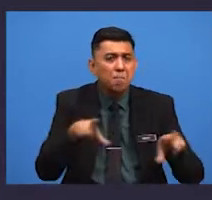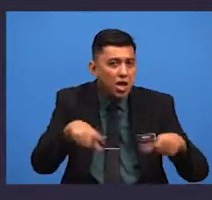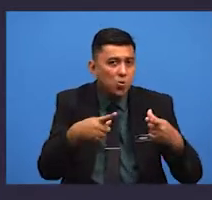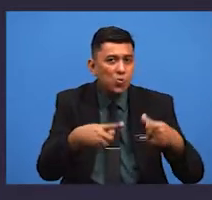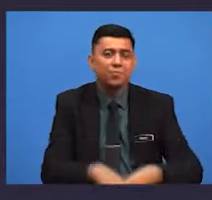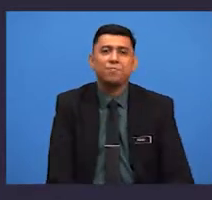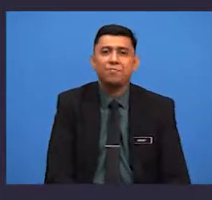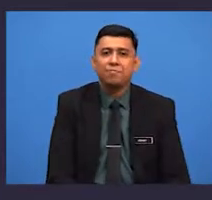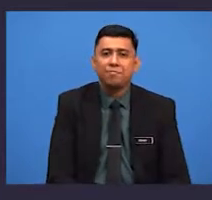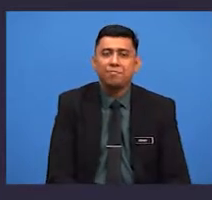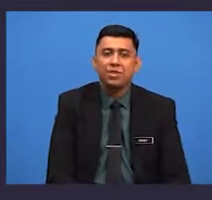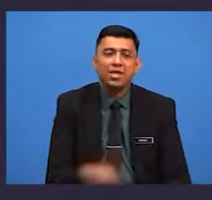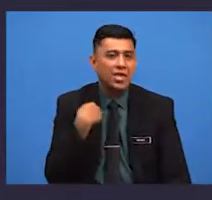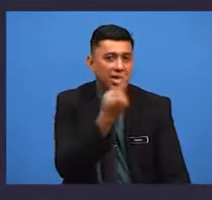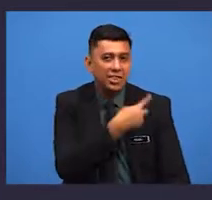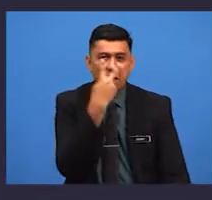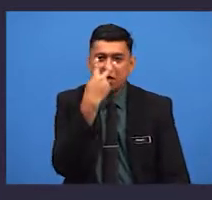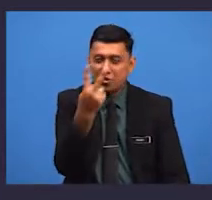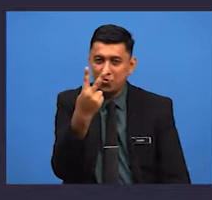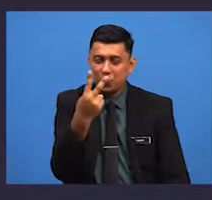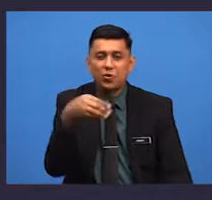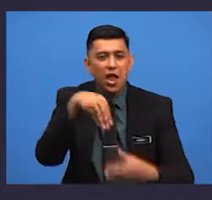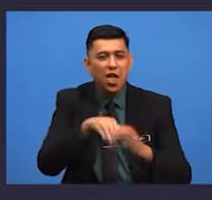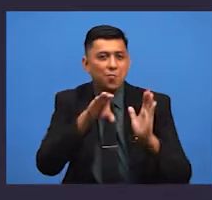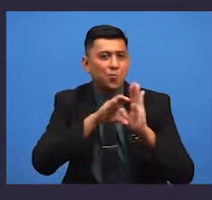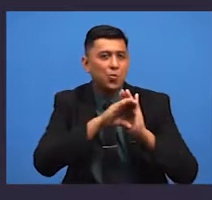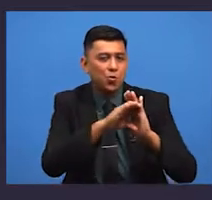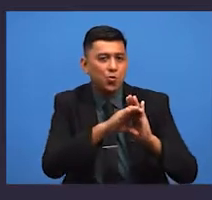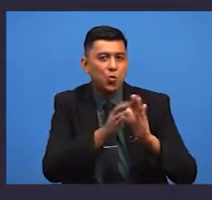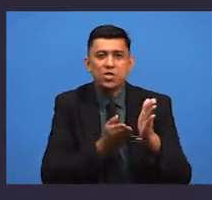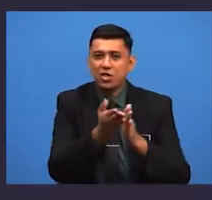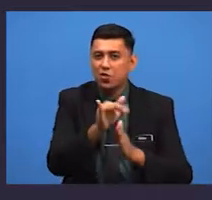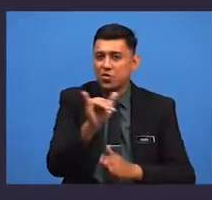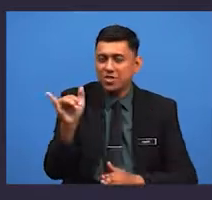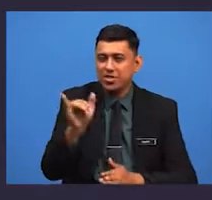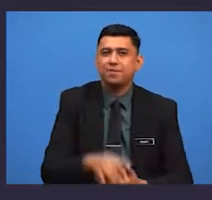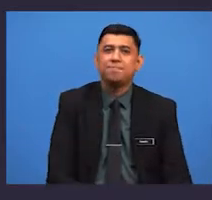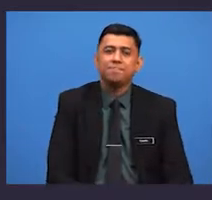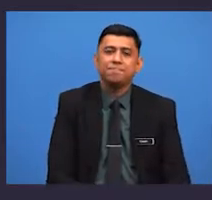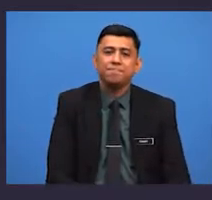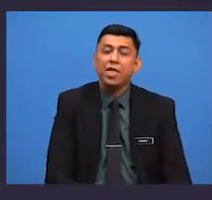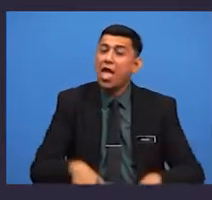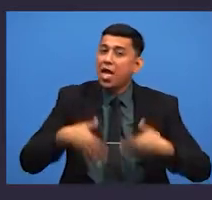ulangan ini berlaku? Kita akan lihat dalam contoh yang seterusnya.